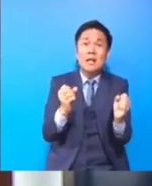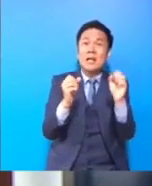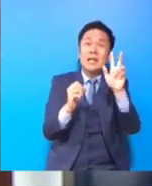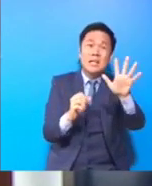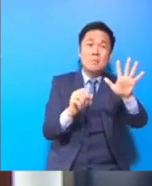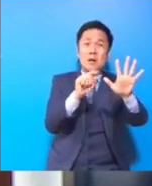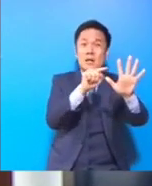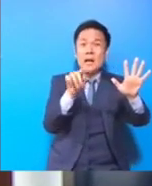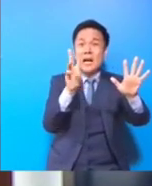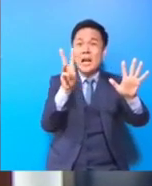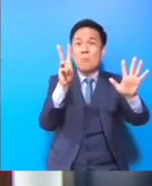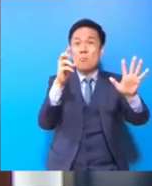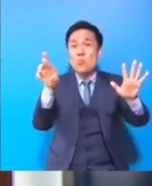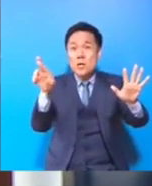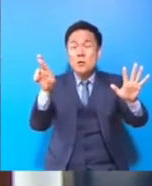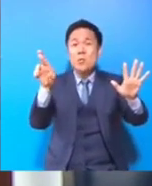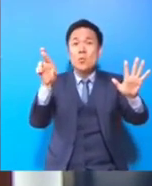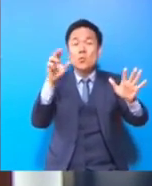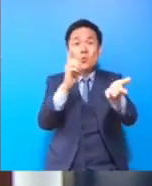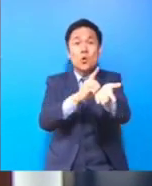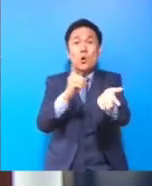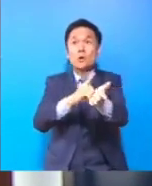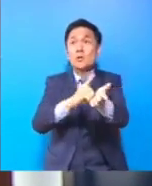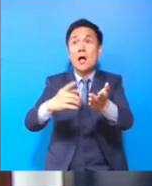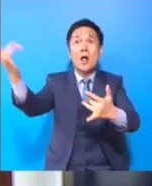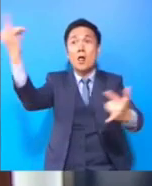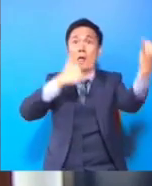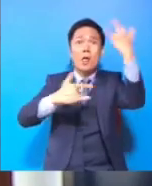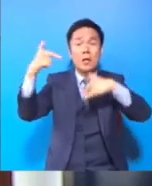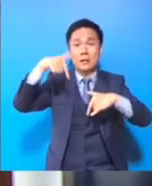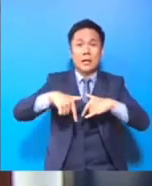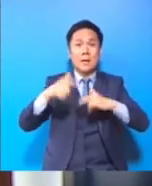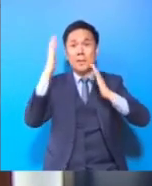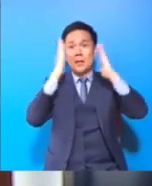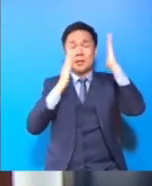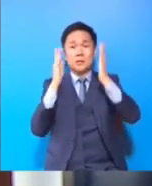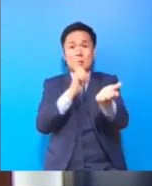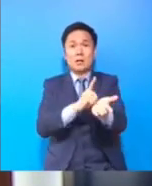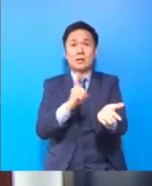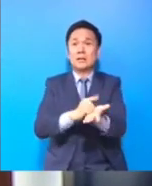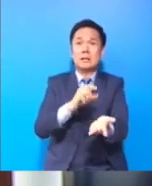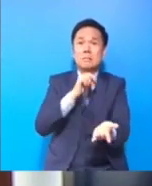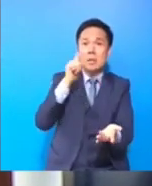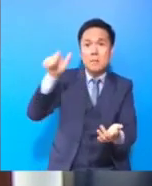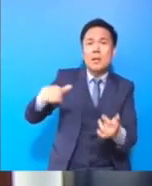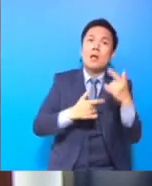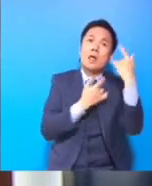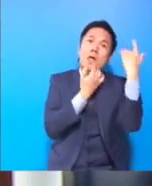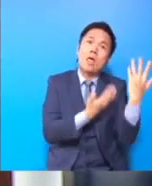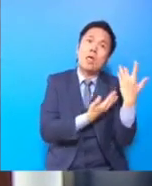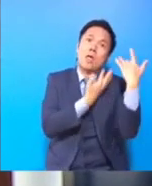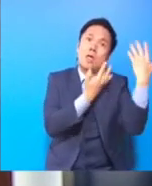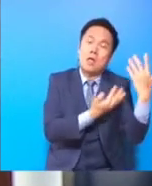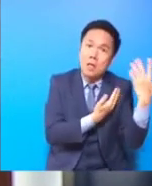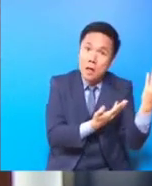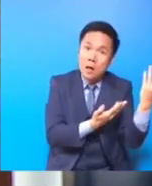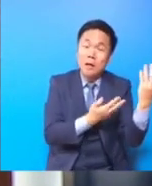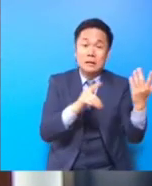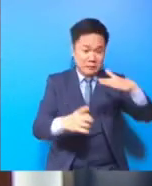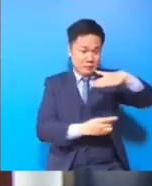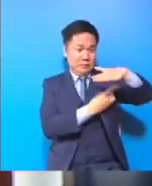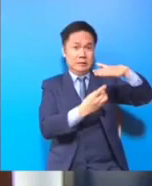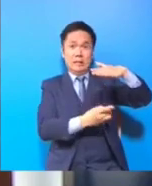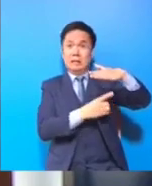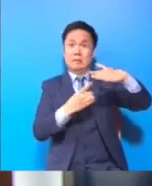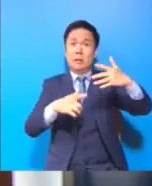di menang Limus tahun rapper dalam dan luar negara telah menyebabkan kelambatan ya kelewatan dan juga sebab data ini kita tidak